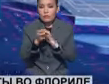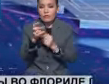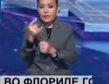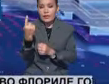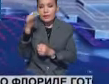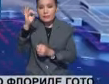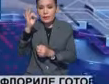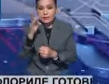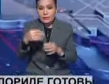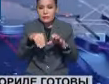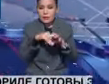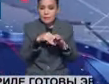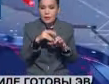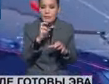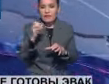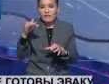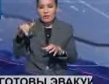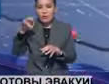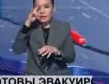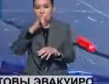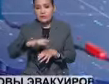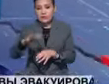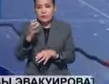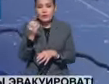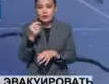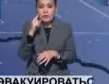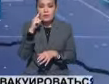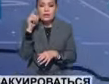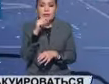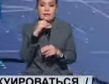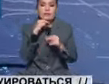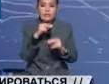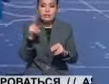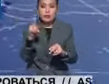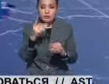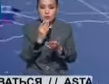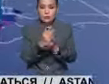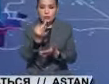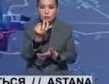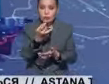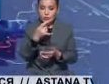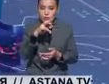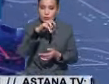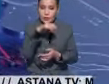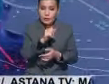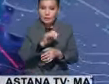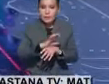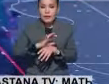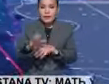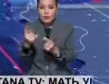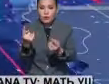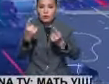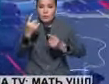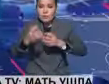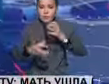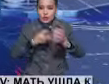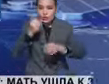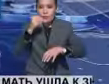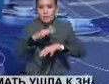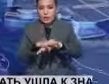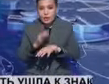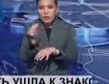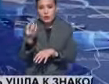1% на депозитах в БВУ Казахстана. Также обращаем внимание на то, что структурные ноты выпускались крупными международными банками,